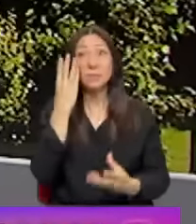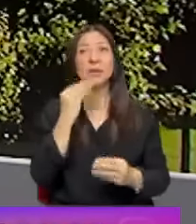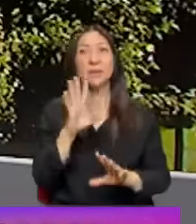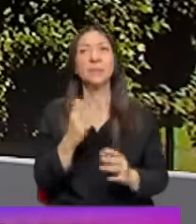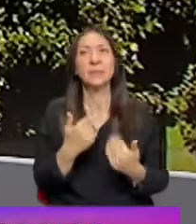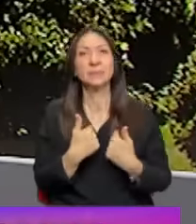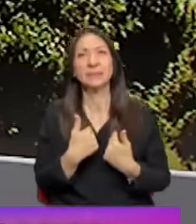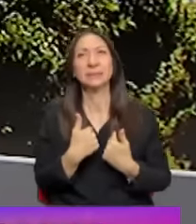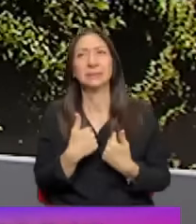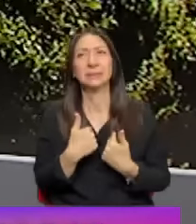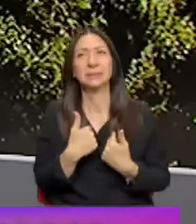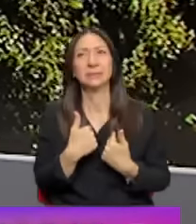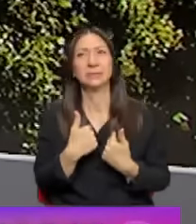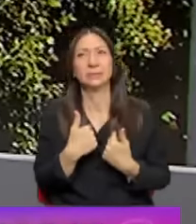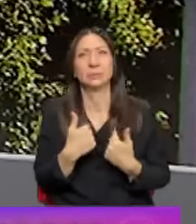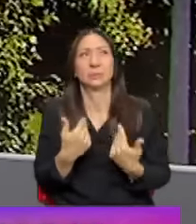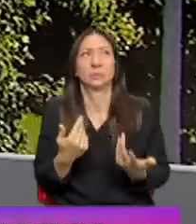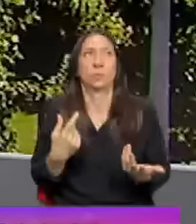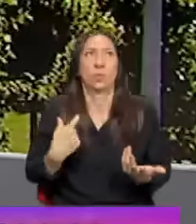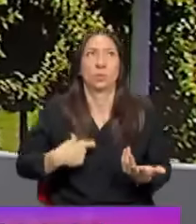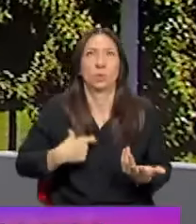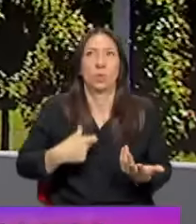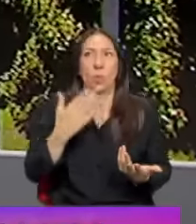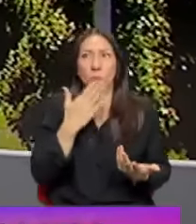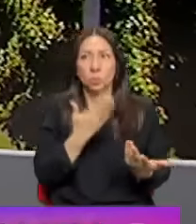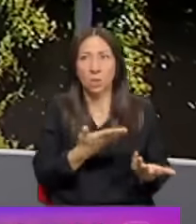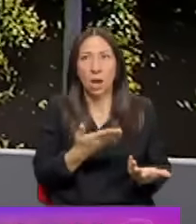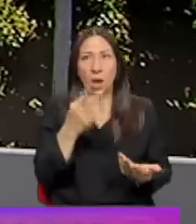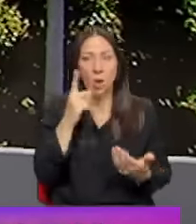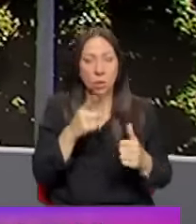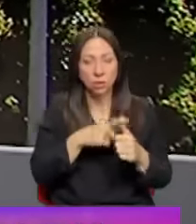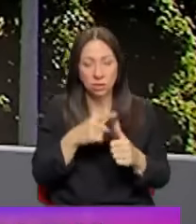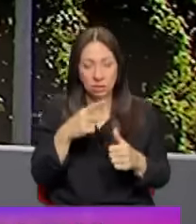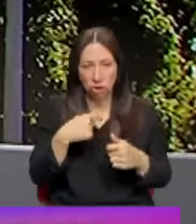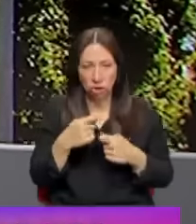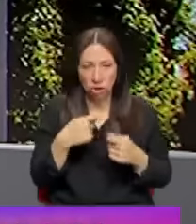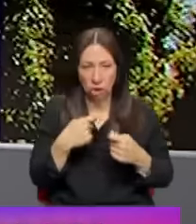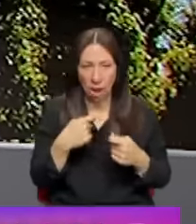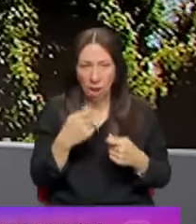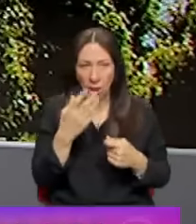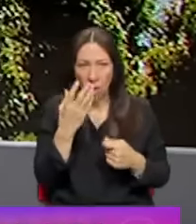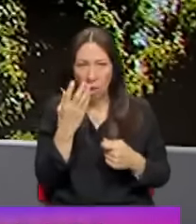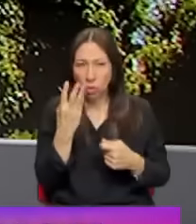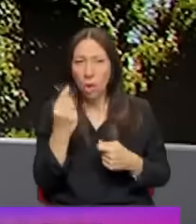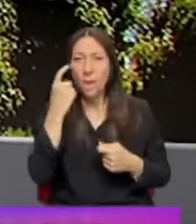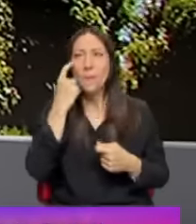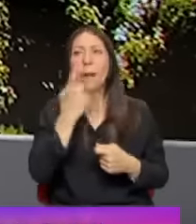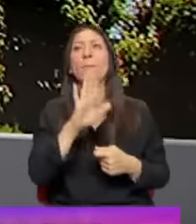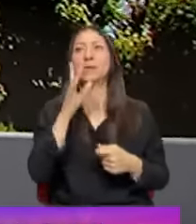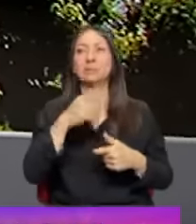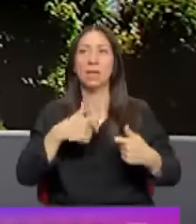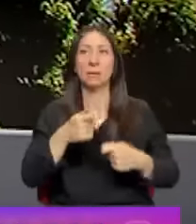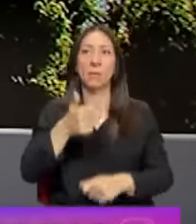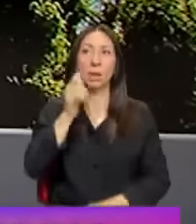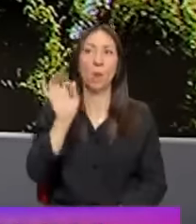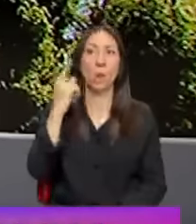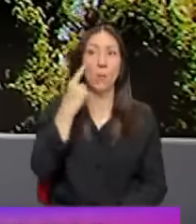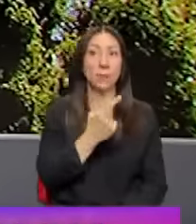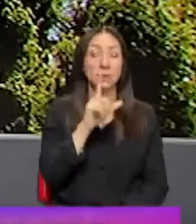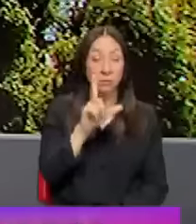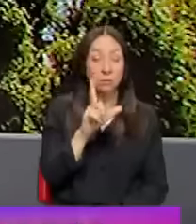anlayamadık ya biz hani. Çünkü özel okulsa hani önce ticari işletme diye bakmaz muhtemelen bir Milli Eğitim Bakanı diye düşünüyorum